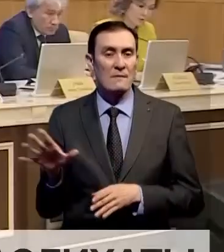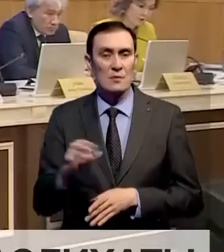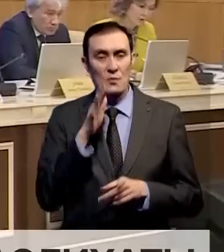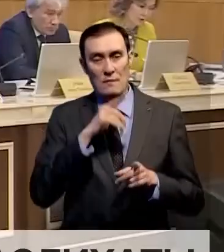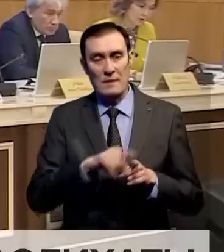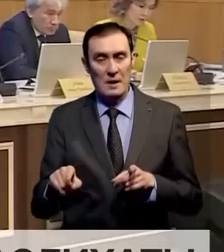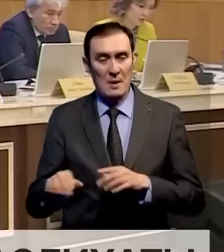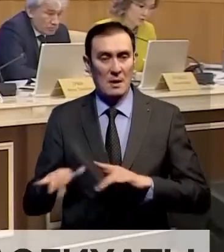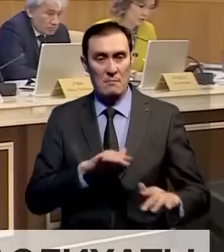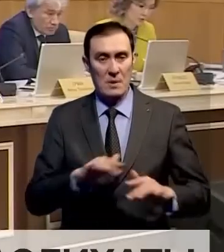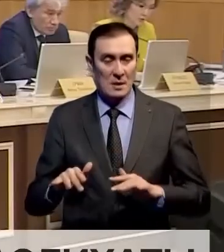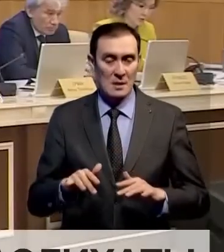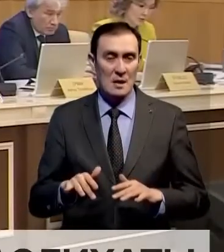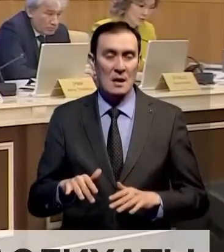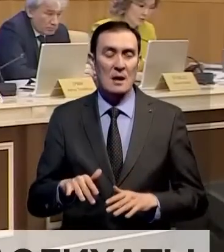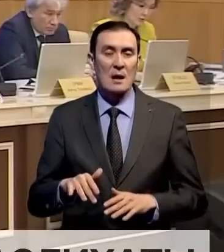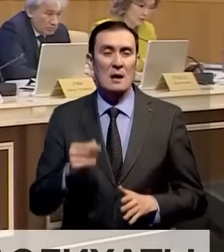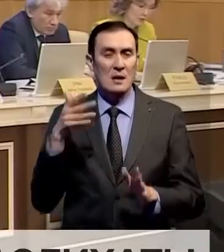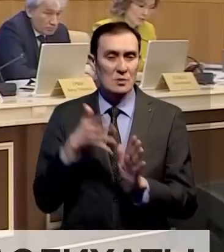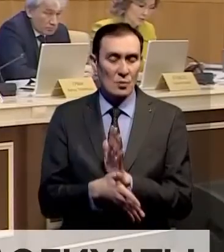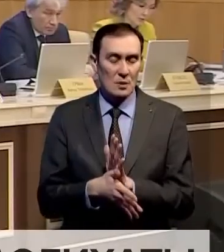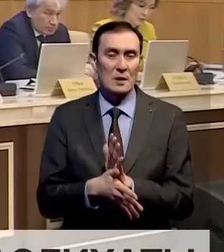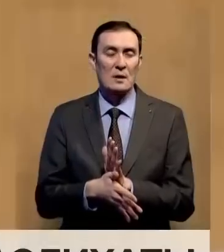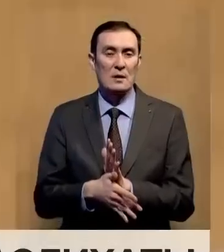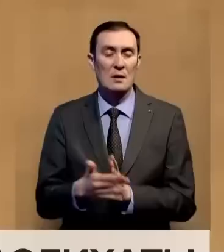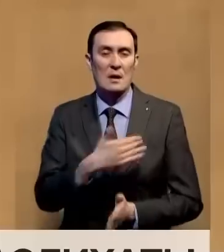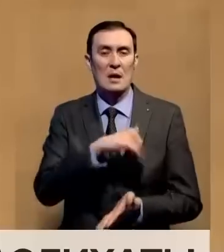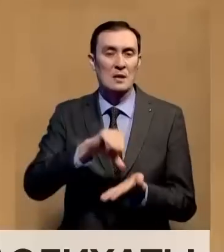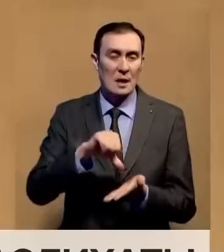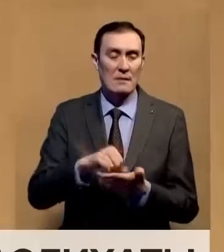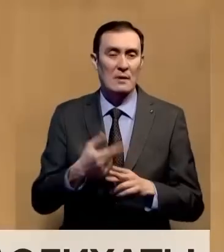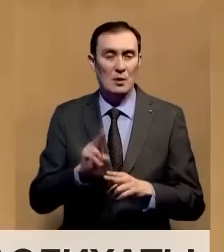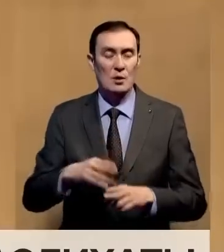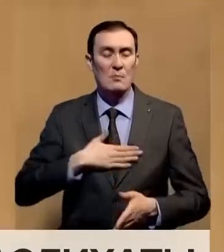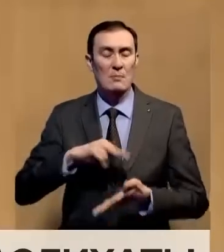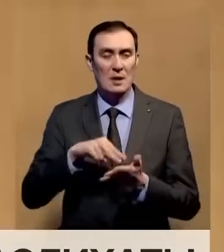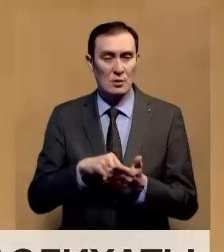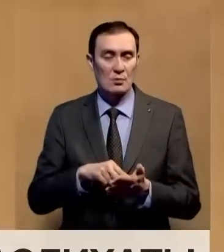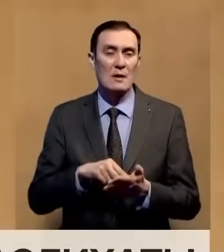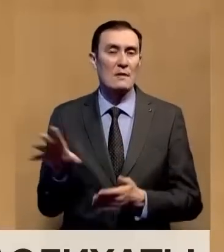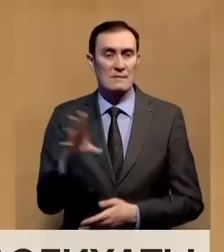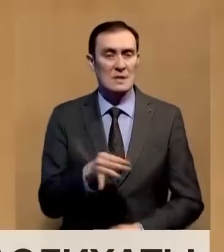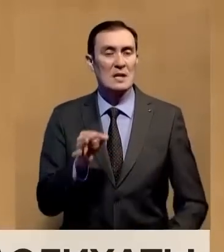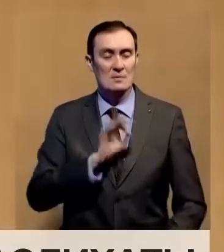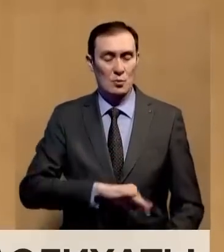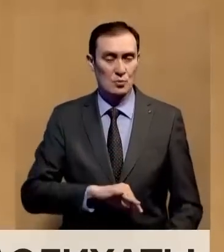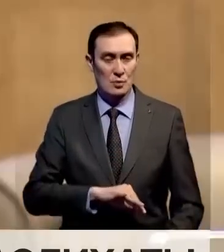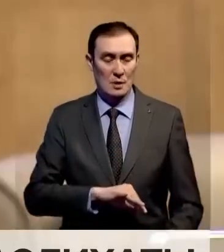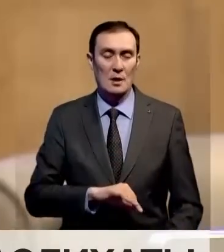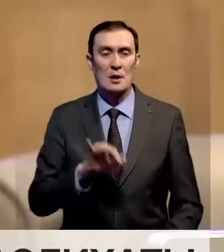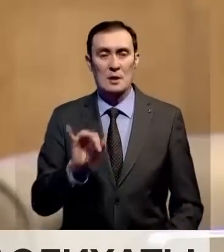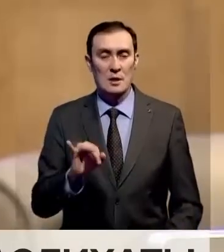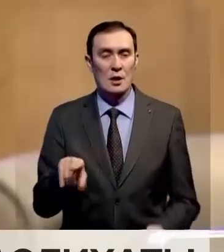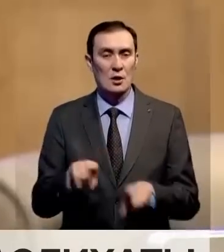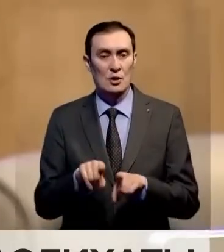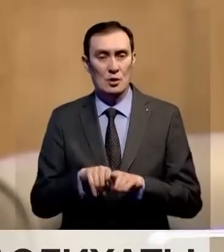период кампании. Кандидатские расходы, которые мы планируем, не все кандидаты используют. И